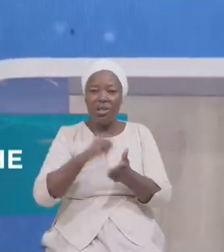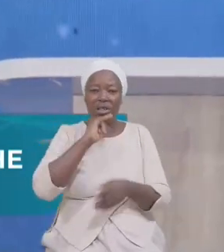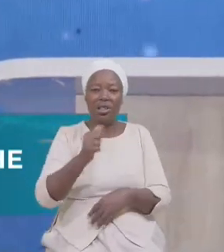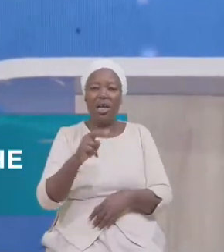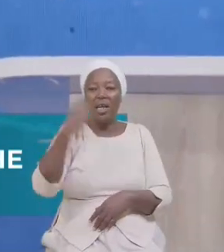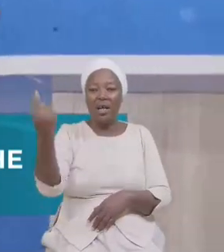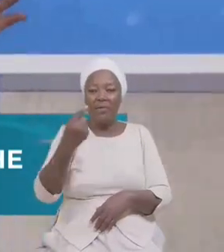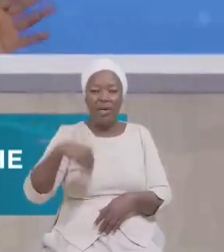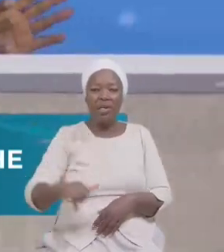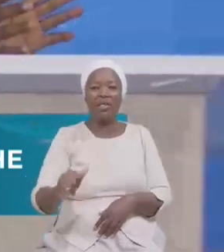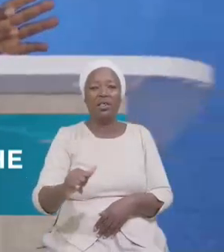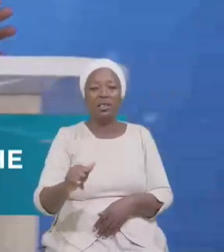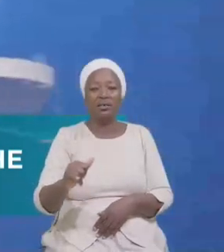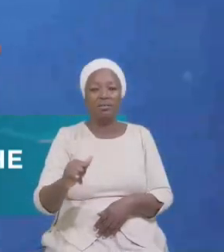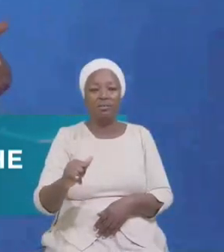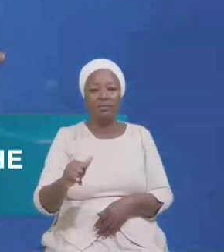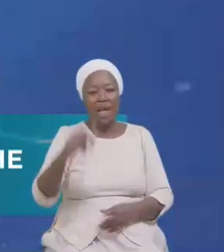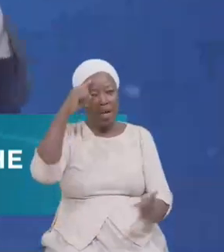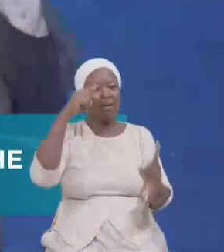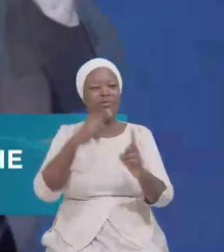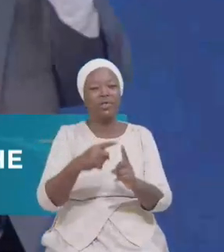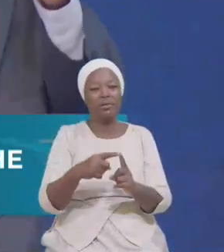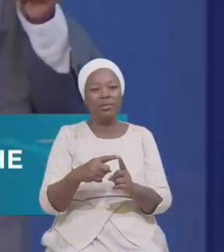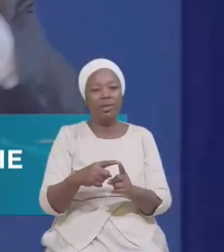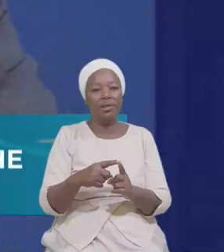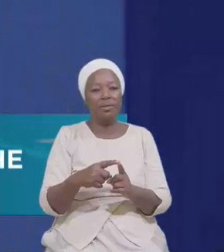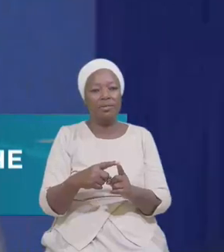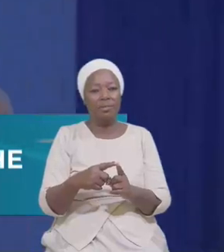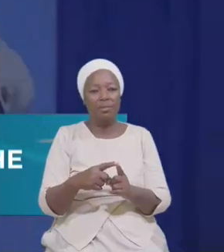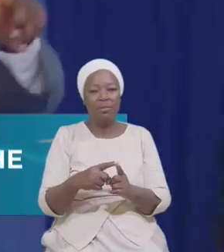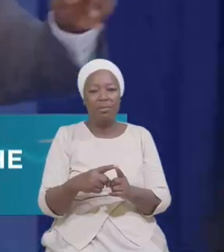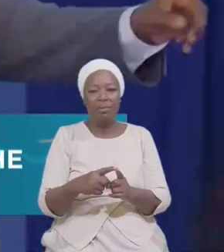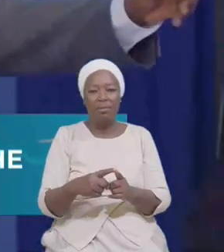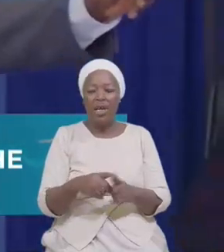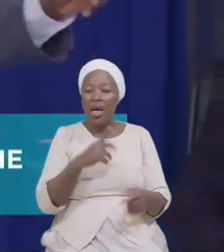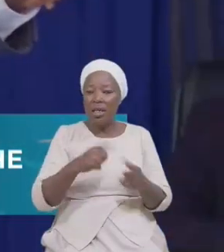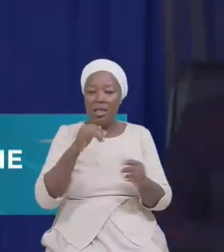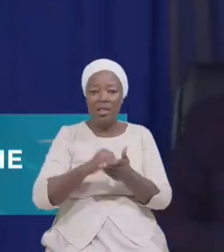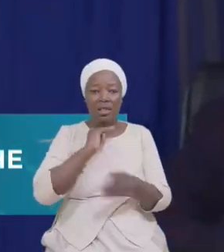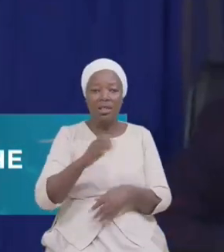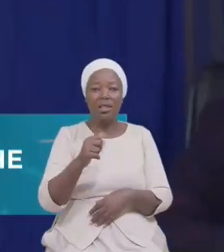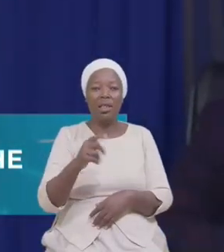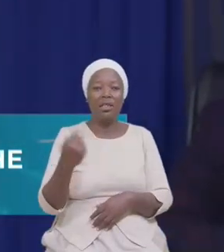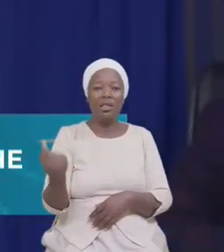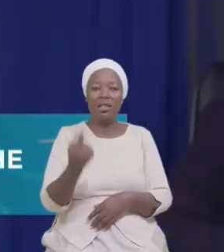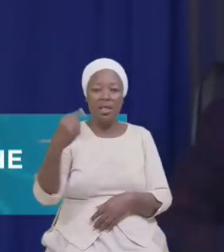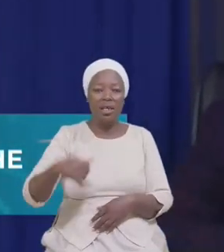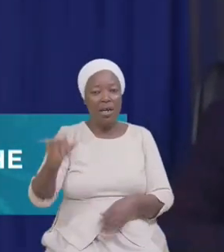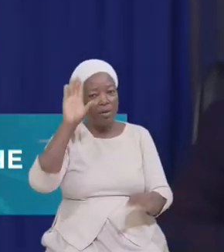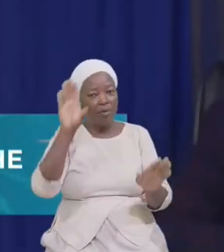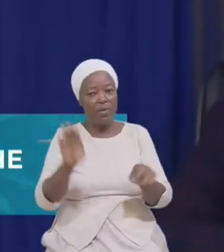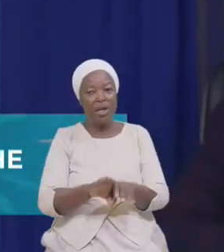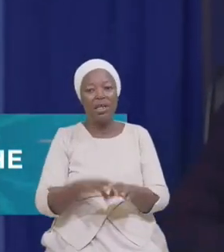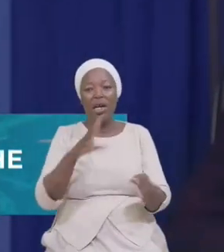alliance éternelle et une alliance sans fin, infinie. Une alliance qui ne finit pas, la nouvelle alliance qu'il